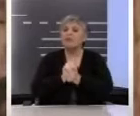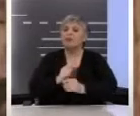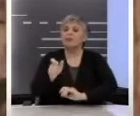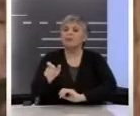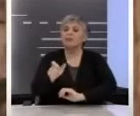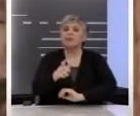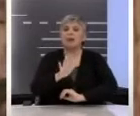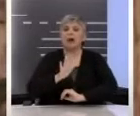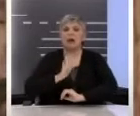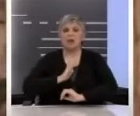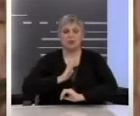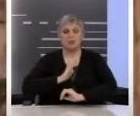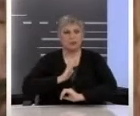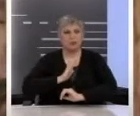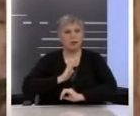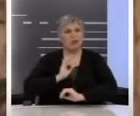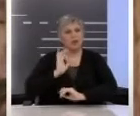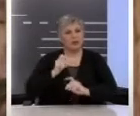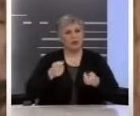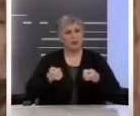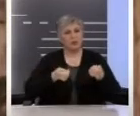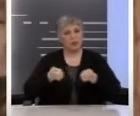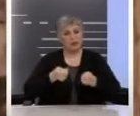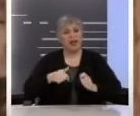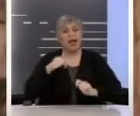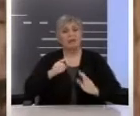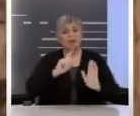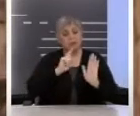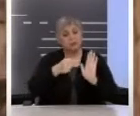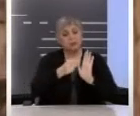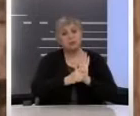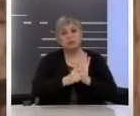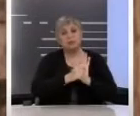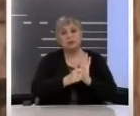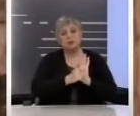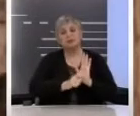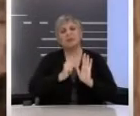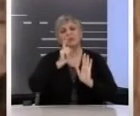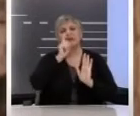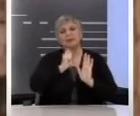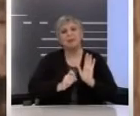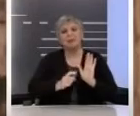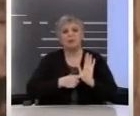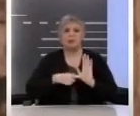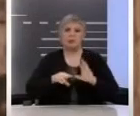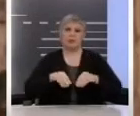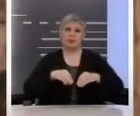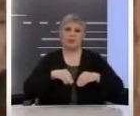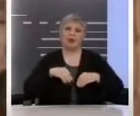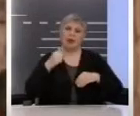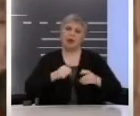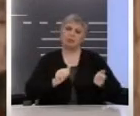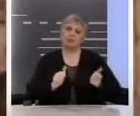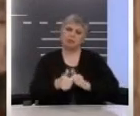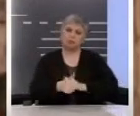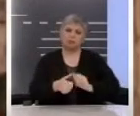ή διοίκησης, αυτή η διάταξη κρίνεται αναγκαία, επιτακτική και άμεση προτεραιότητας, η